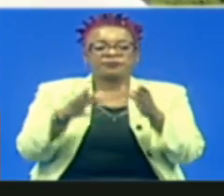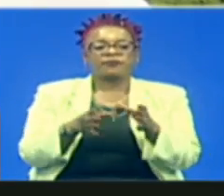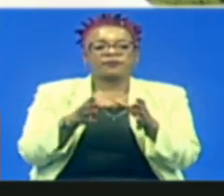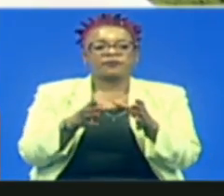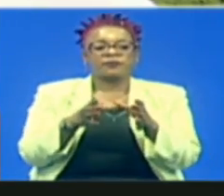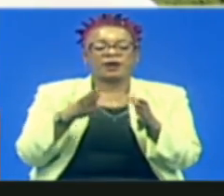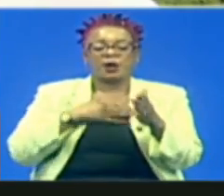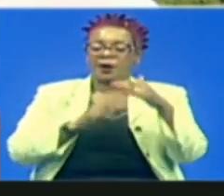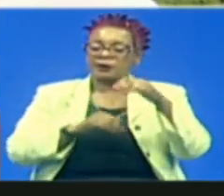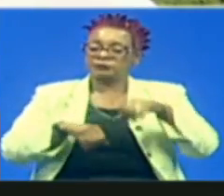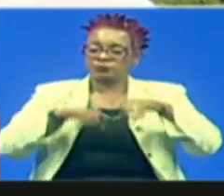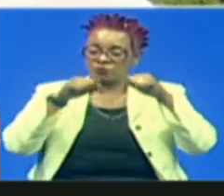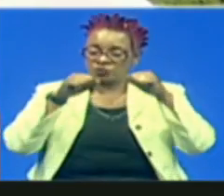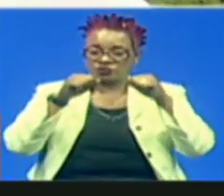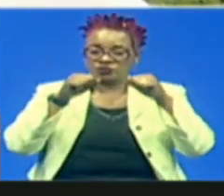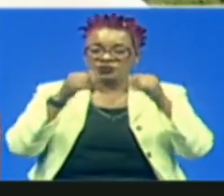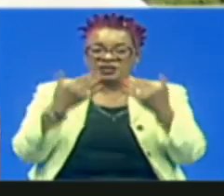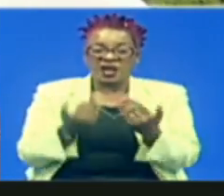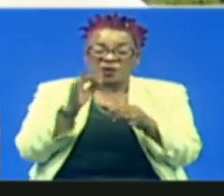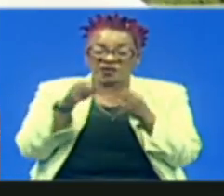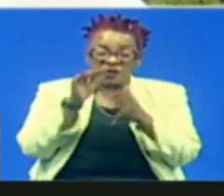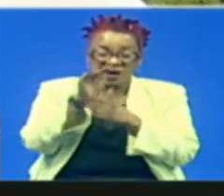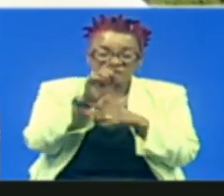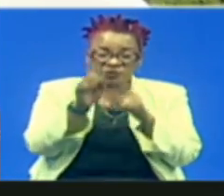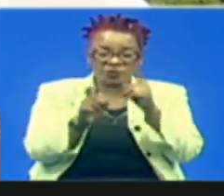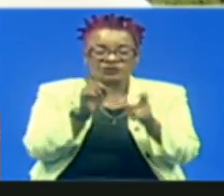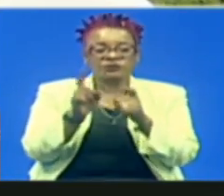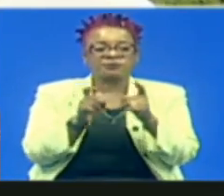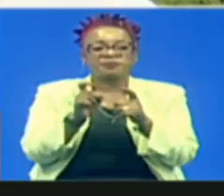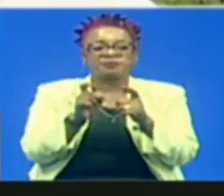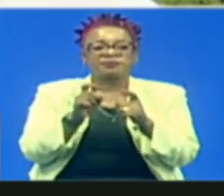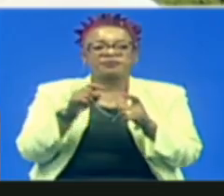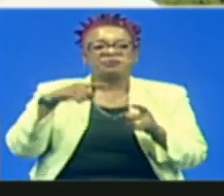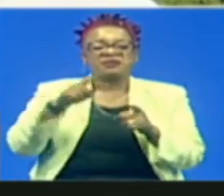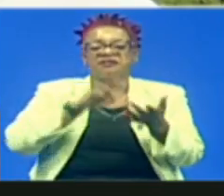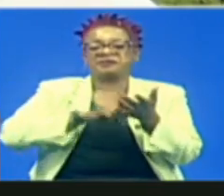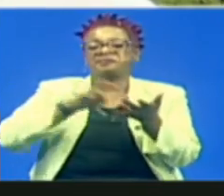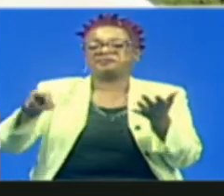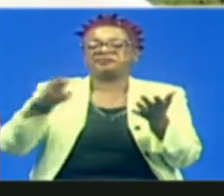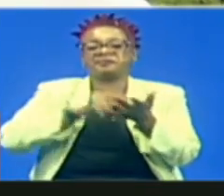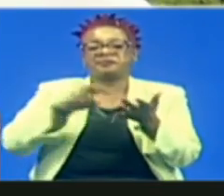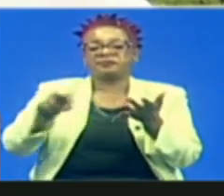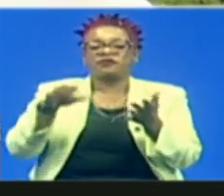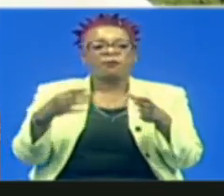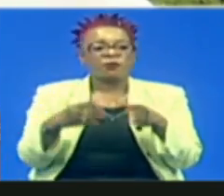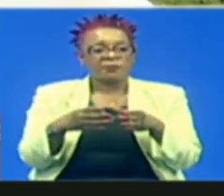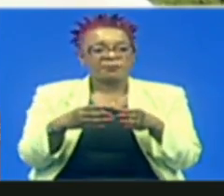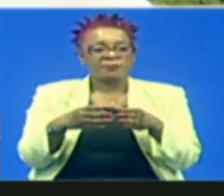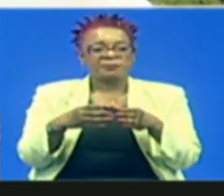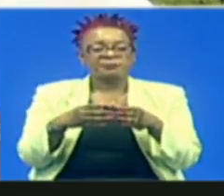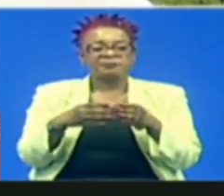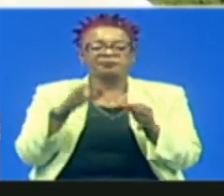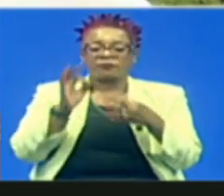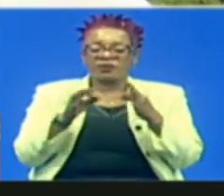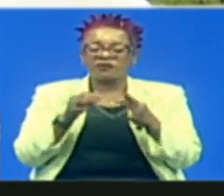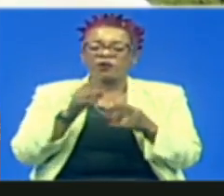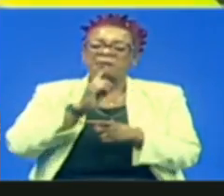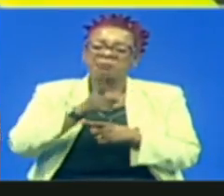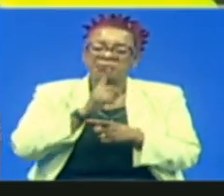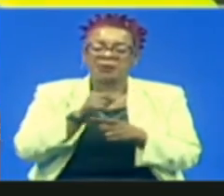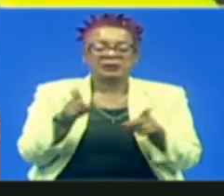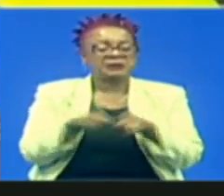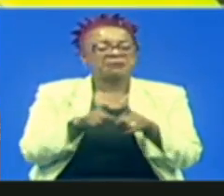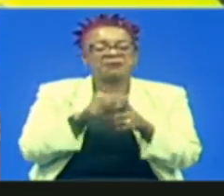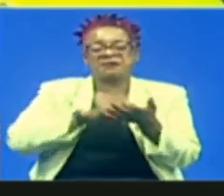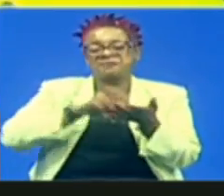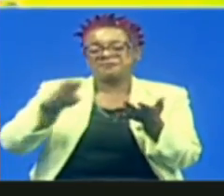wakubwa wetu. Saizi tukiwauliza maswali, wao huondoka kwa group. Hata tukiwa adi cha nguvu, pia wanaondoka.